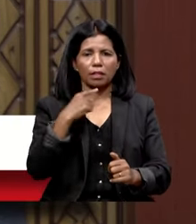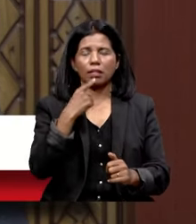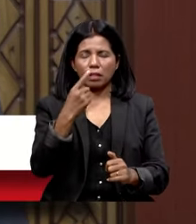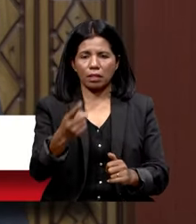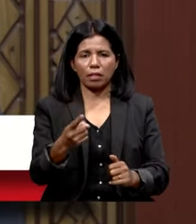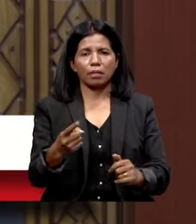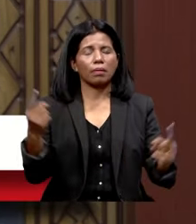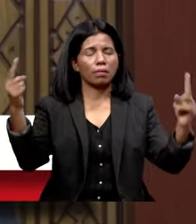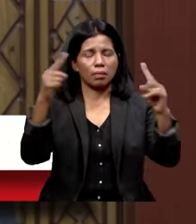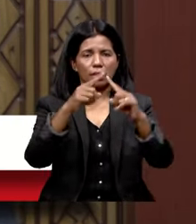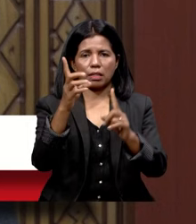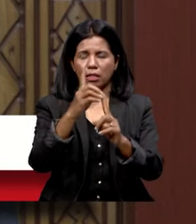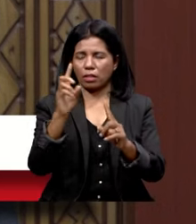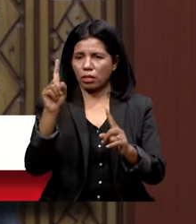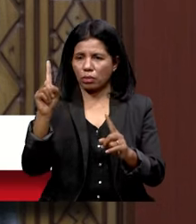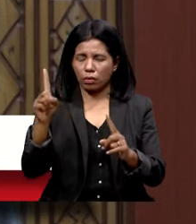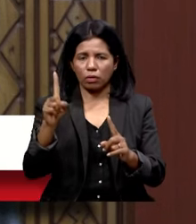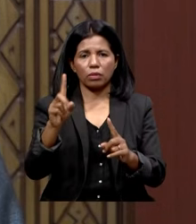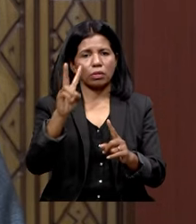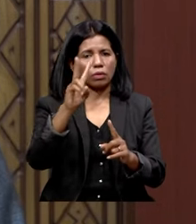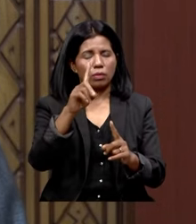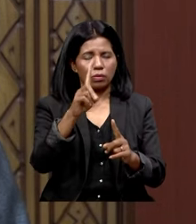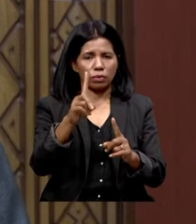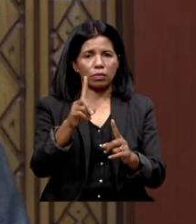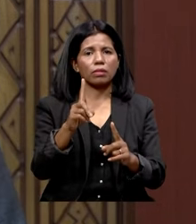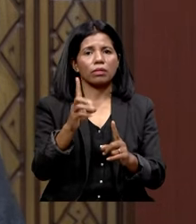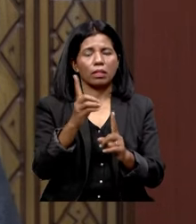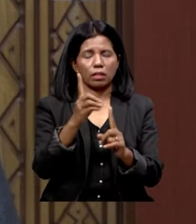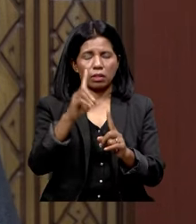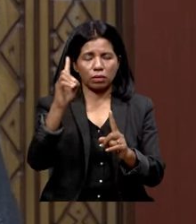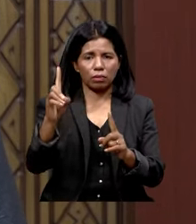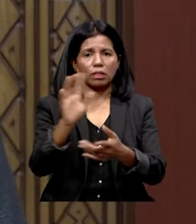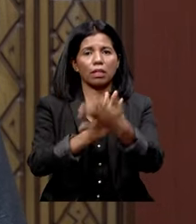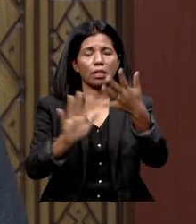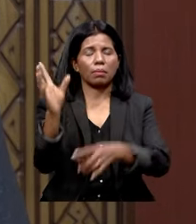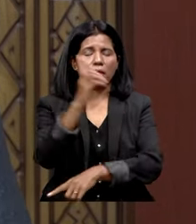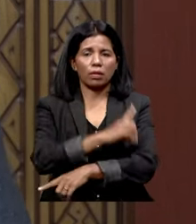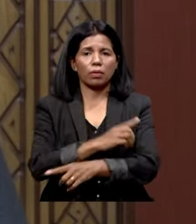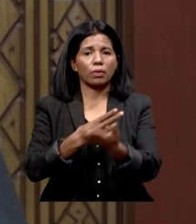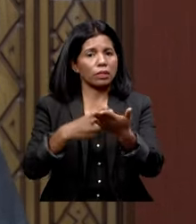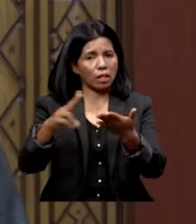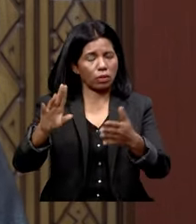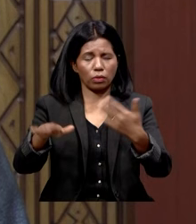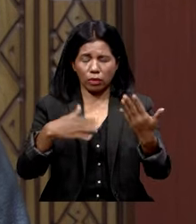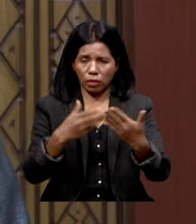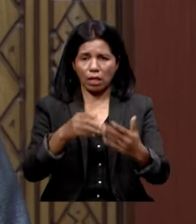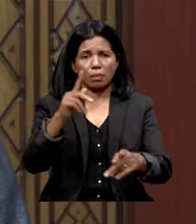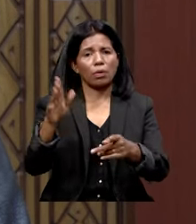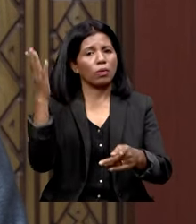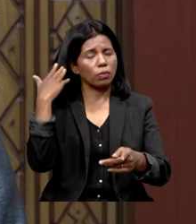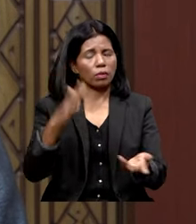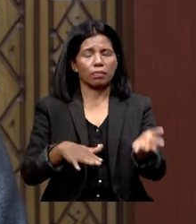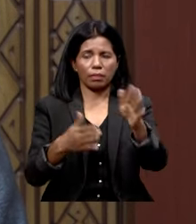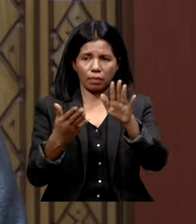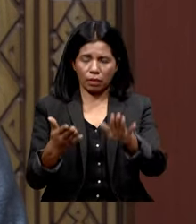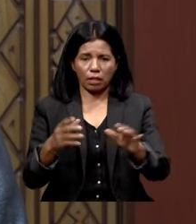molok to iha dia doi sita dia ung. Dia ung ni te celebra Lorong Santo Sira ninian. Kata kira hotu na be mate. La